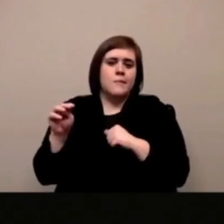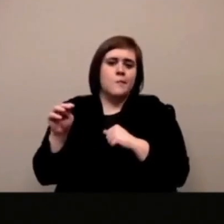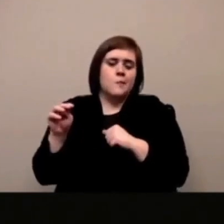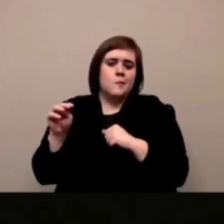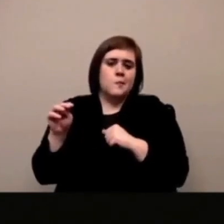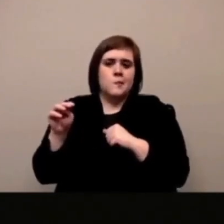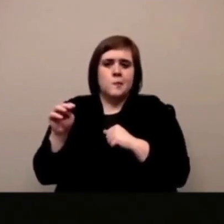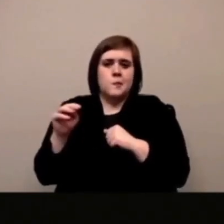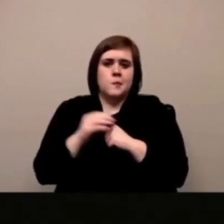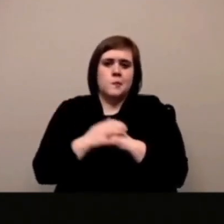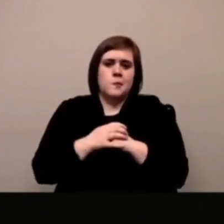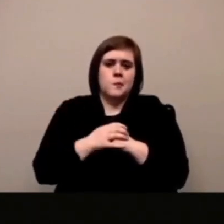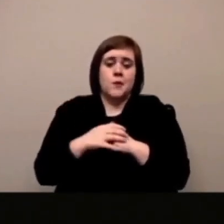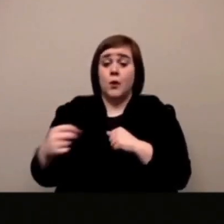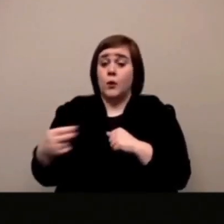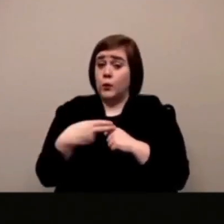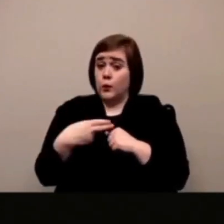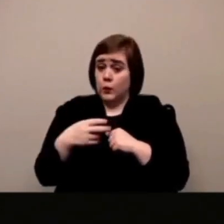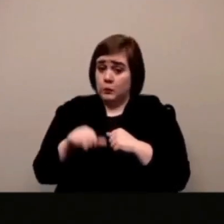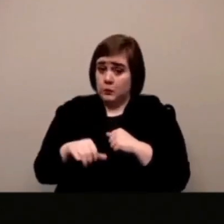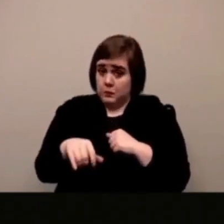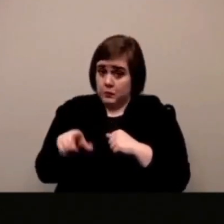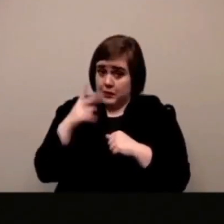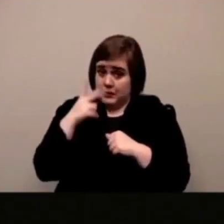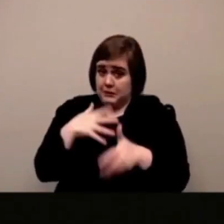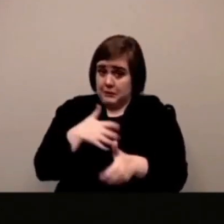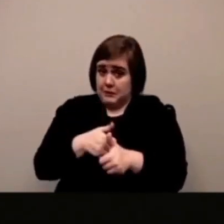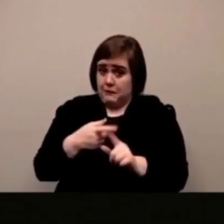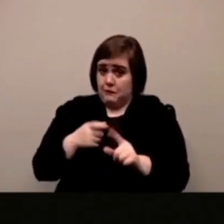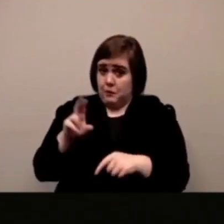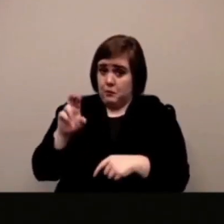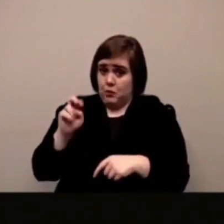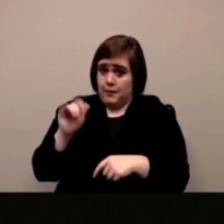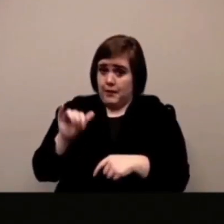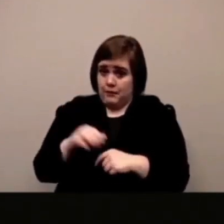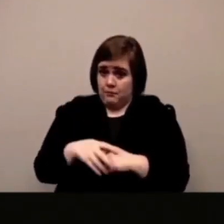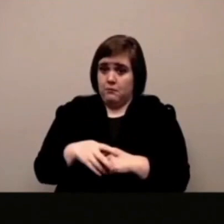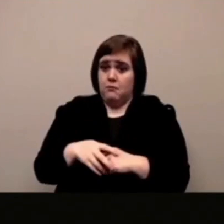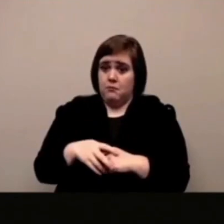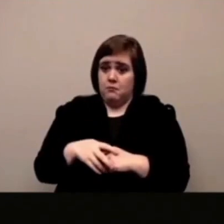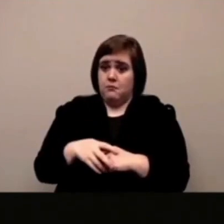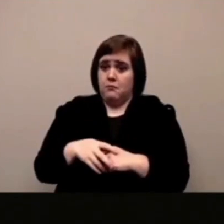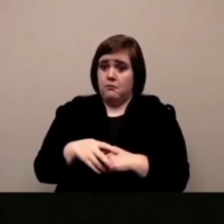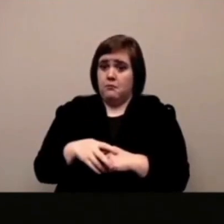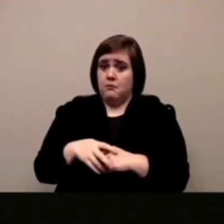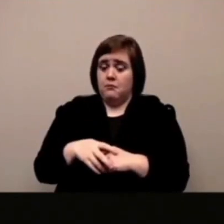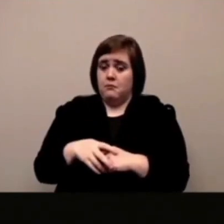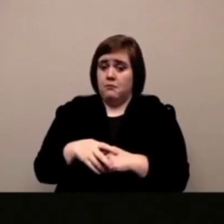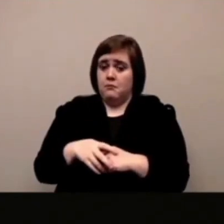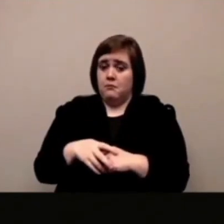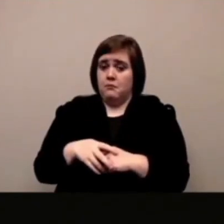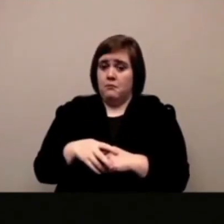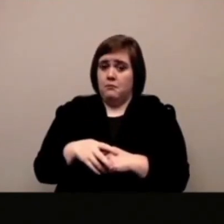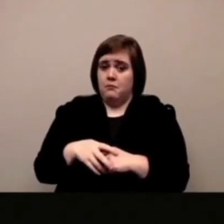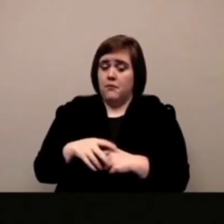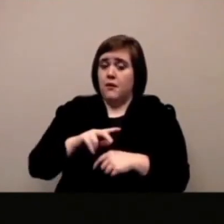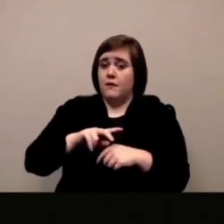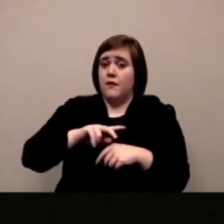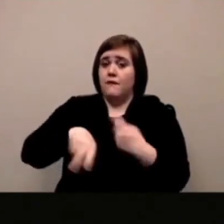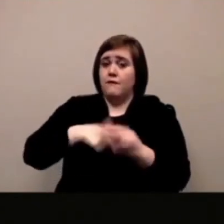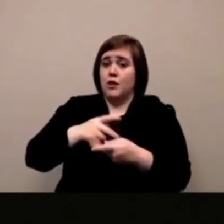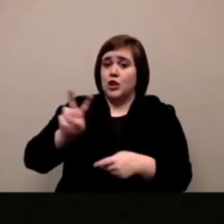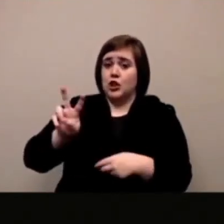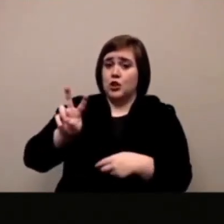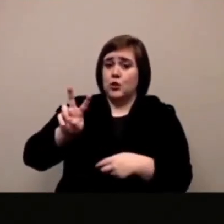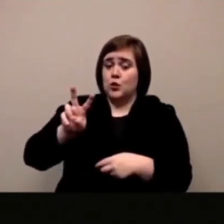ブログでもあのこのLGBTに関する内容もアップしていますので皆さんはぜひ探してみてください